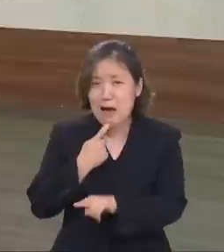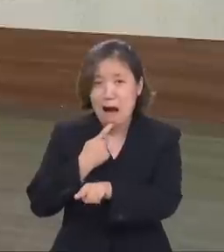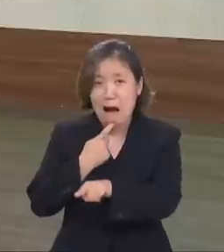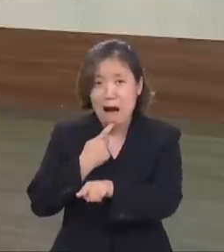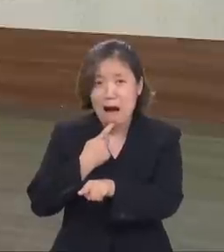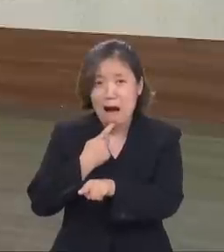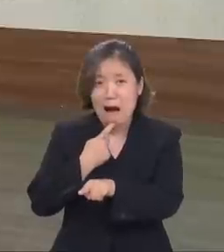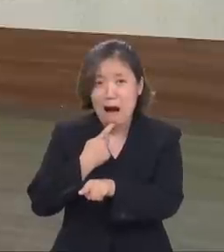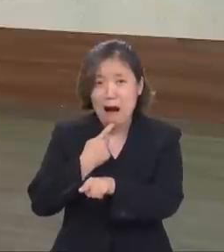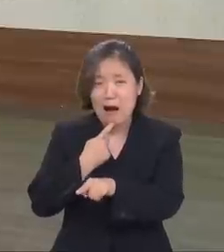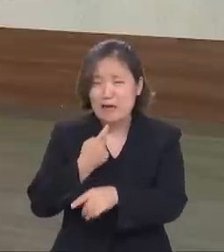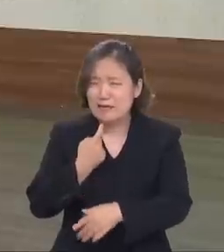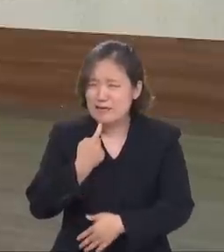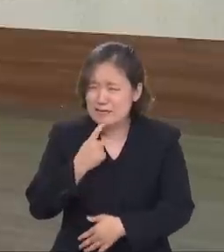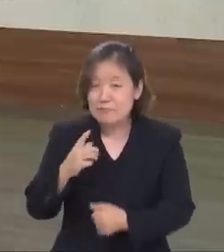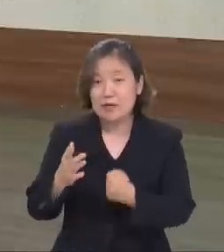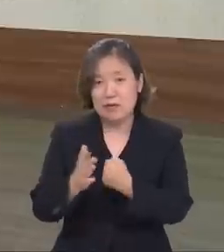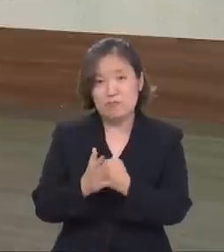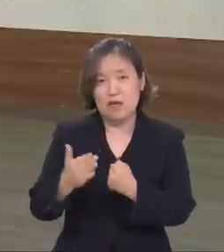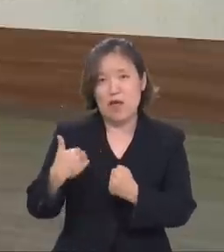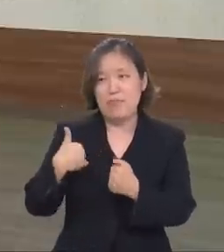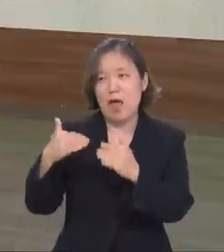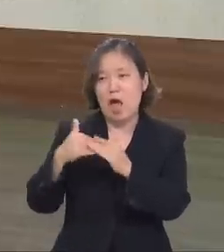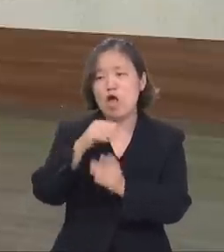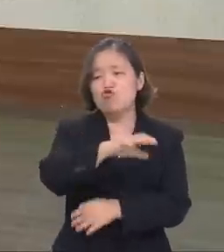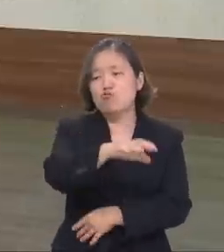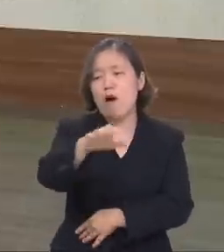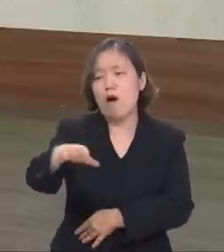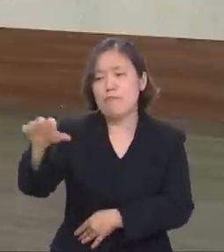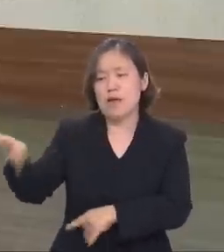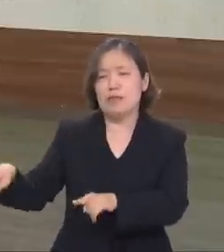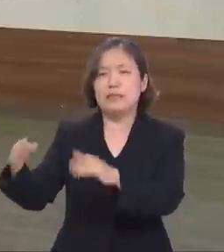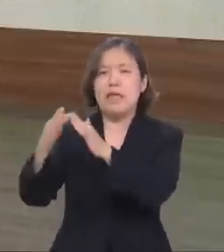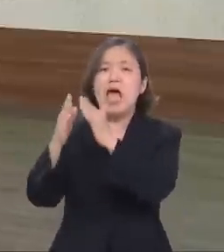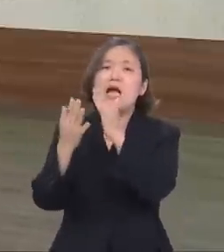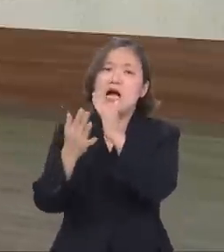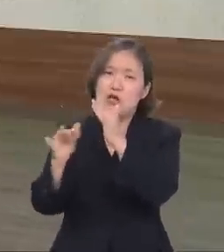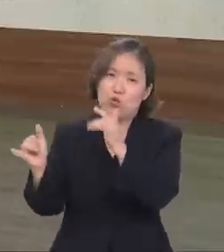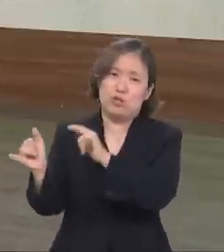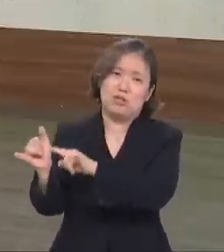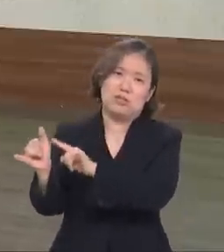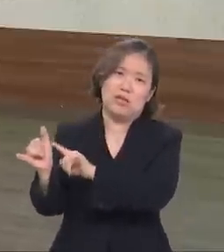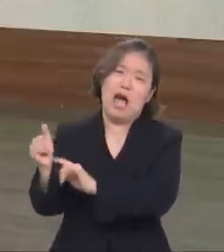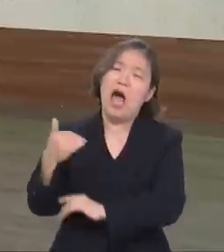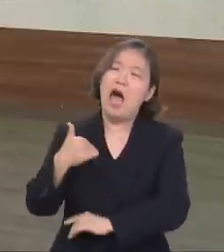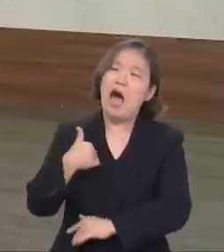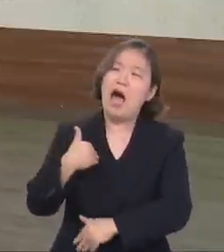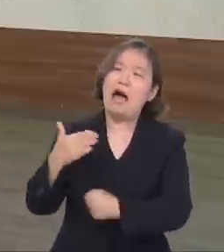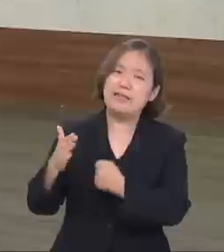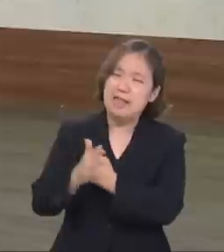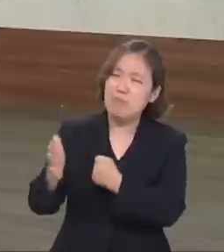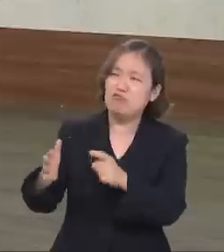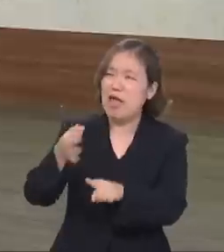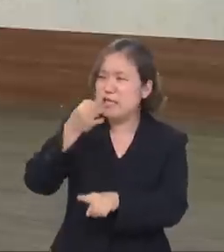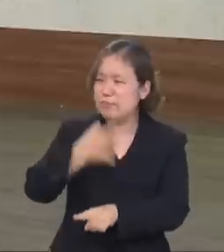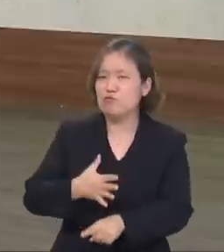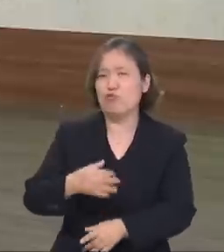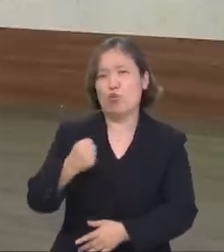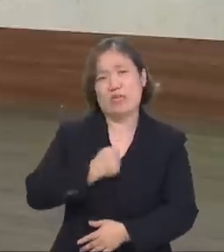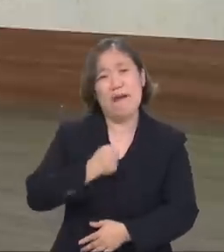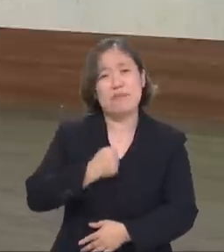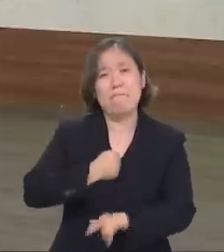성격 때문에 내 주변에 있는 내 가족들은 나 때문에 힘들어하고 답답해